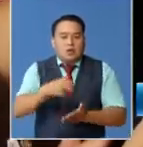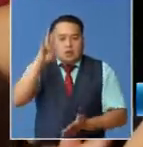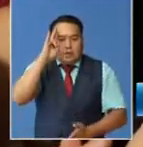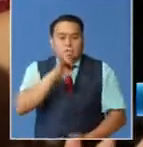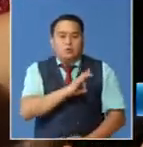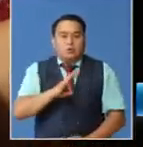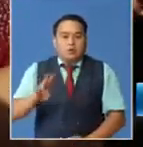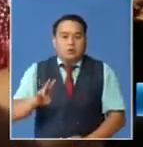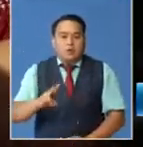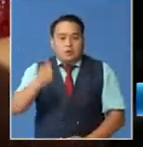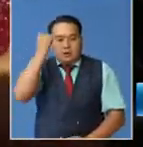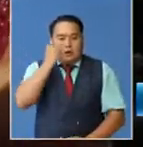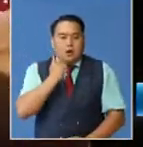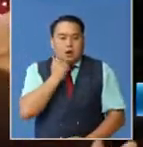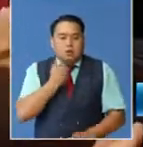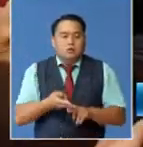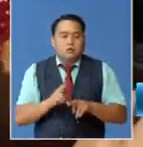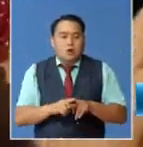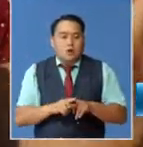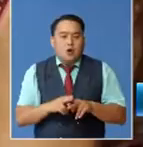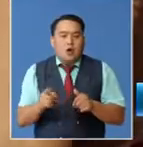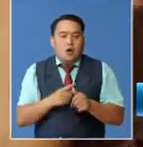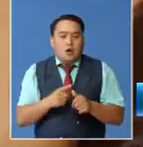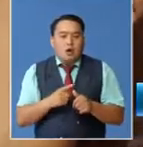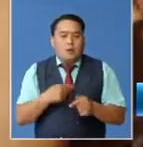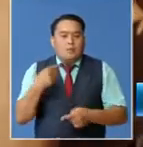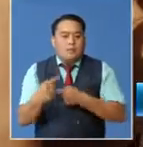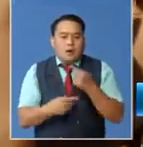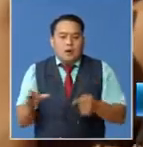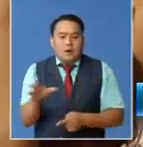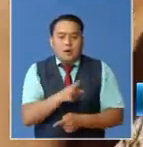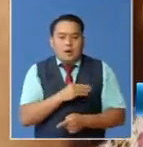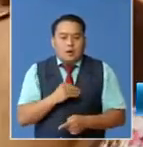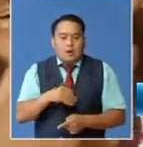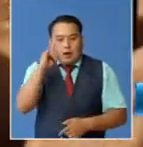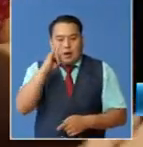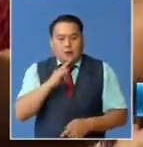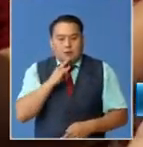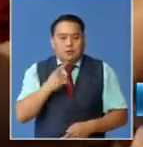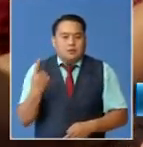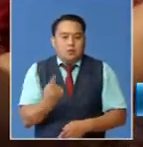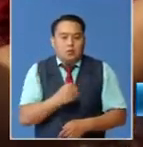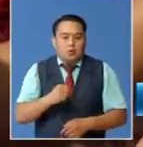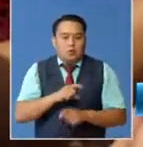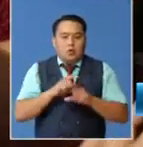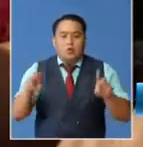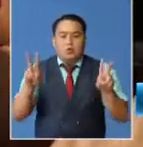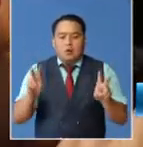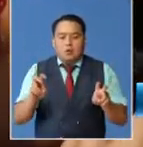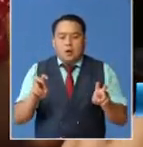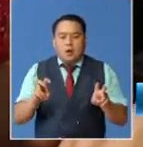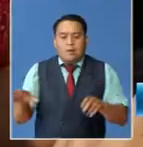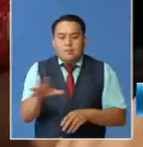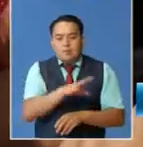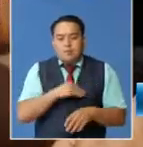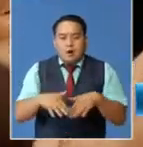Нұрсұлтан Әбішұлы Назарбаев және сол кісінің артынан ерке шыққан барлық әр қазақ менің жалғызым деп ұрандаған барлық ел